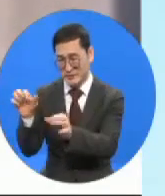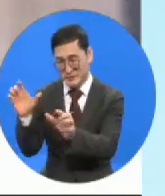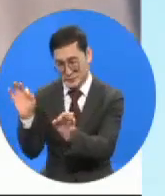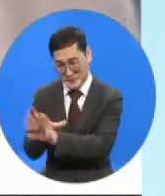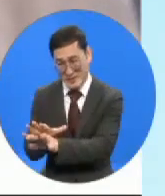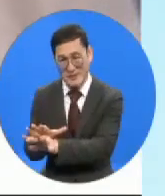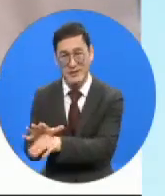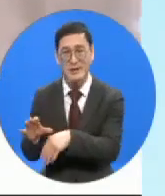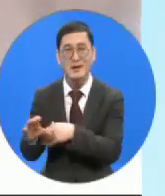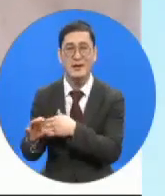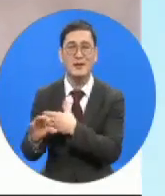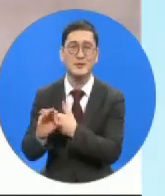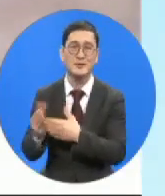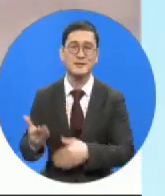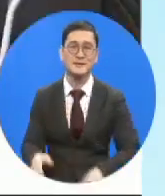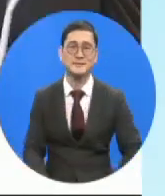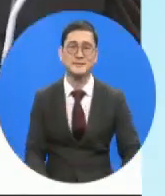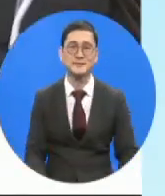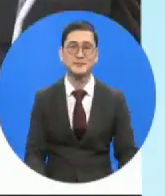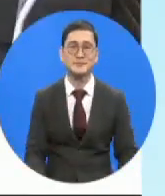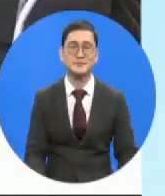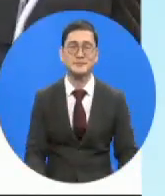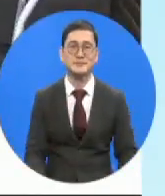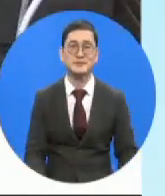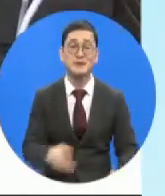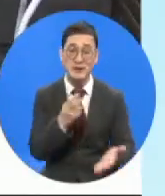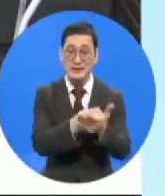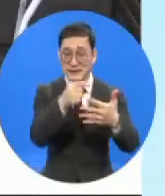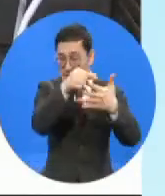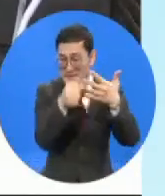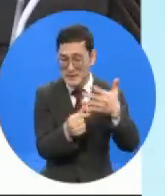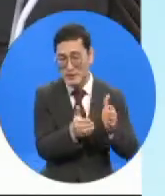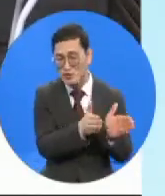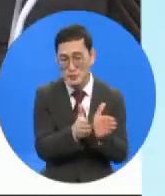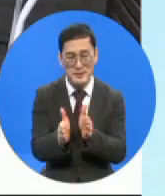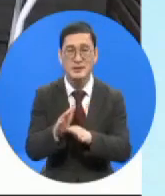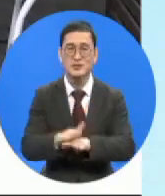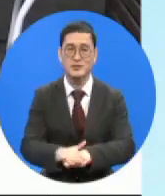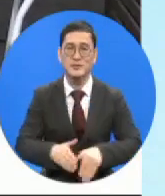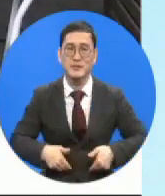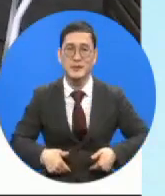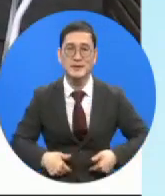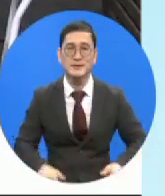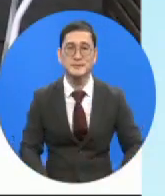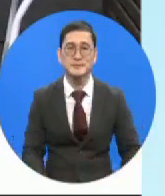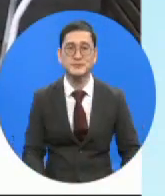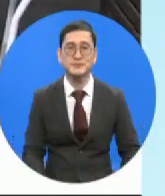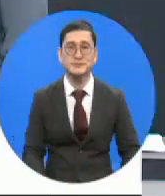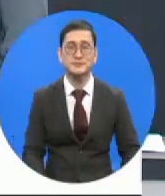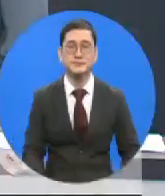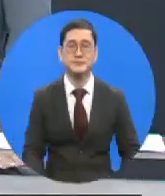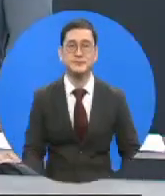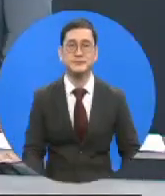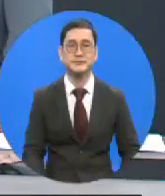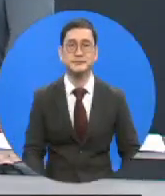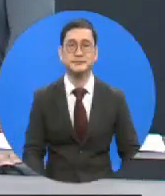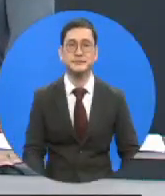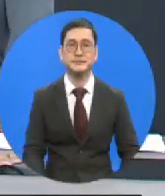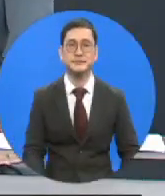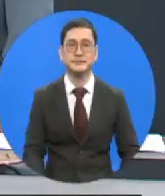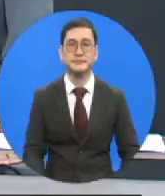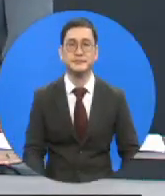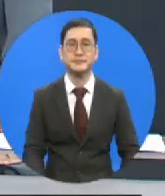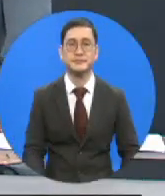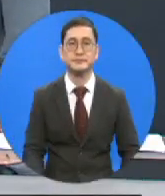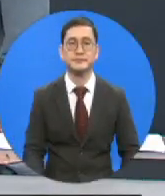방역수칙을 지금 빨리 지침을 만들고 이것을 실시할 시나리오는 만들어놔야 될 것이라고 봅니다. 네. 네, 지금 이 코로나 상황을